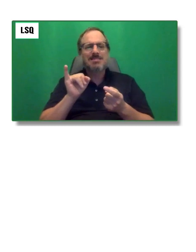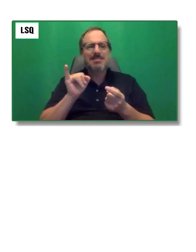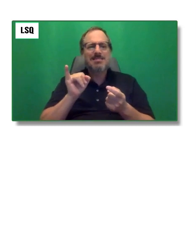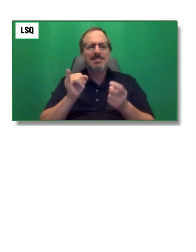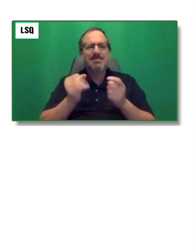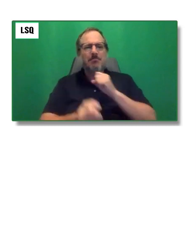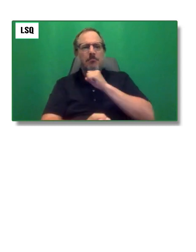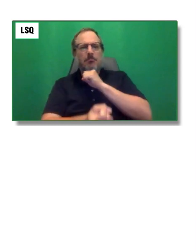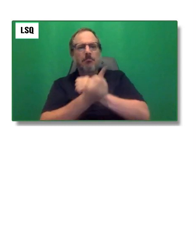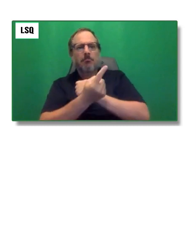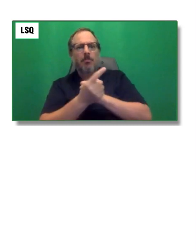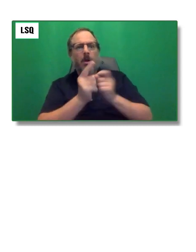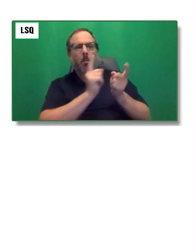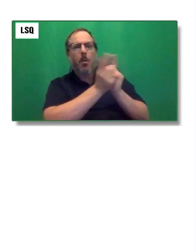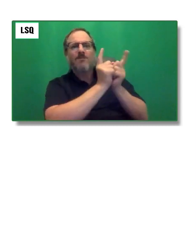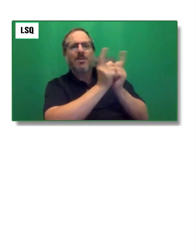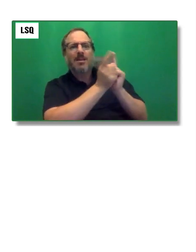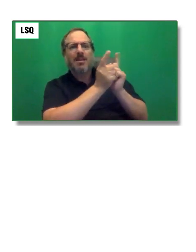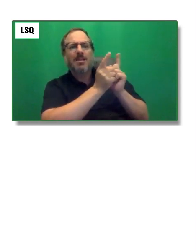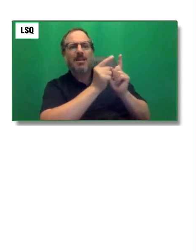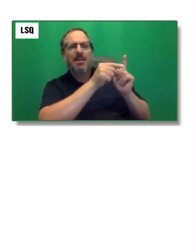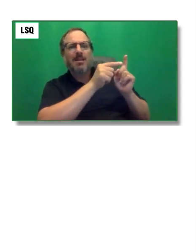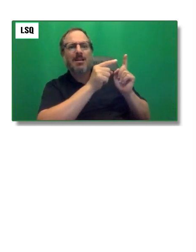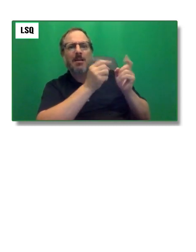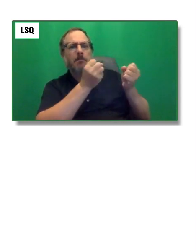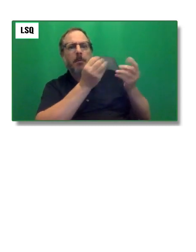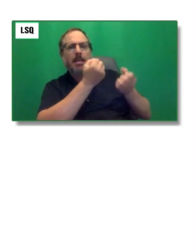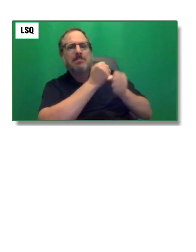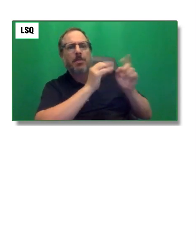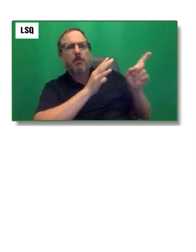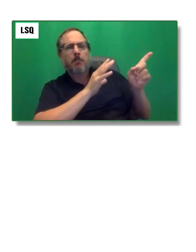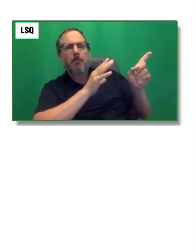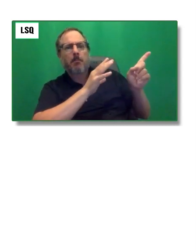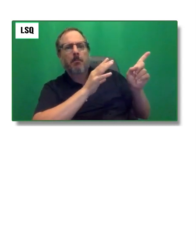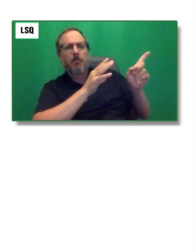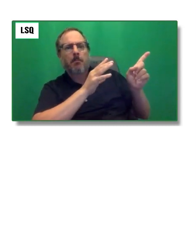n'est pas disponible pour que les codes QR fonctionnent,